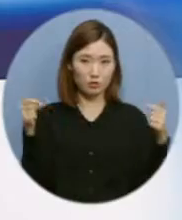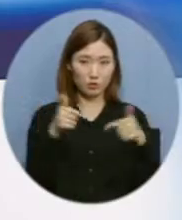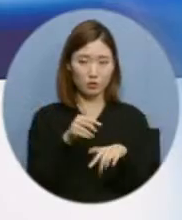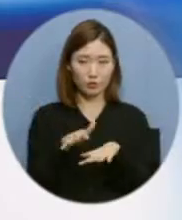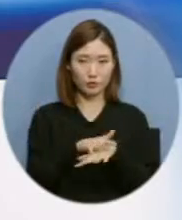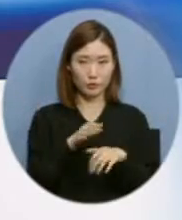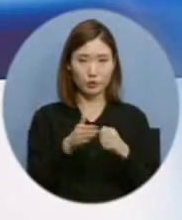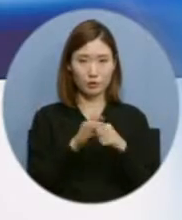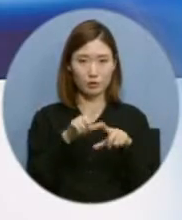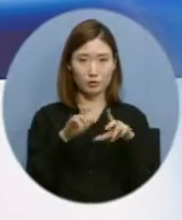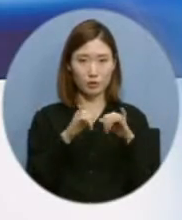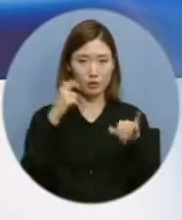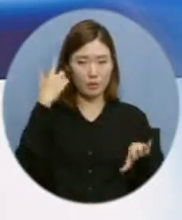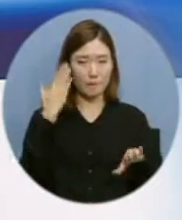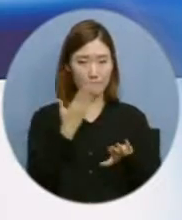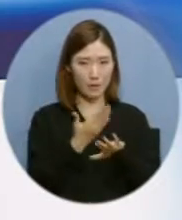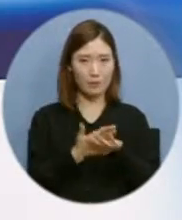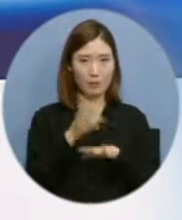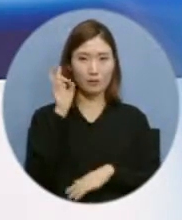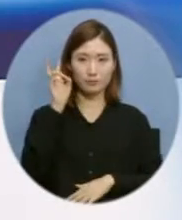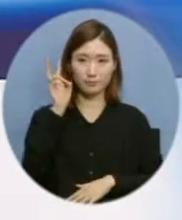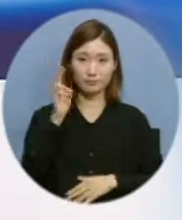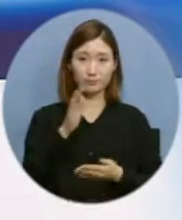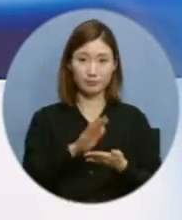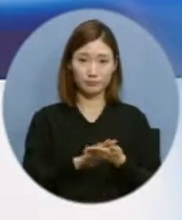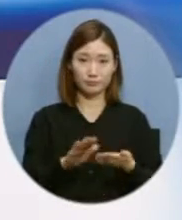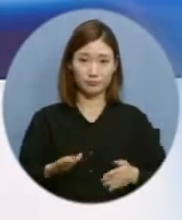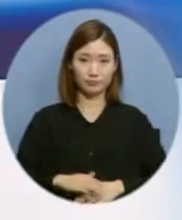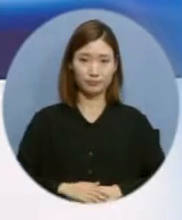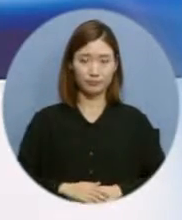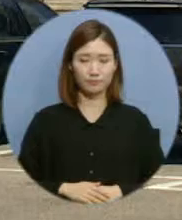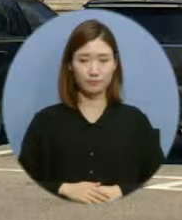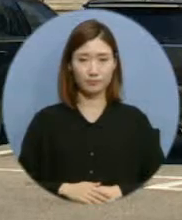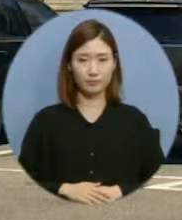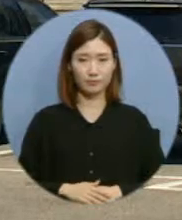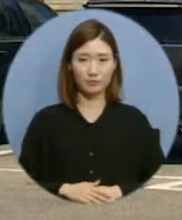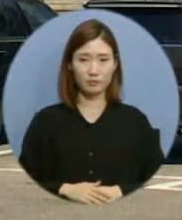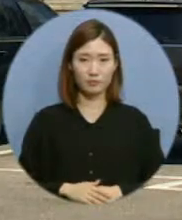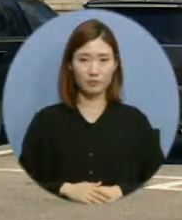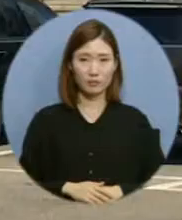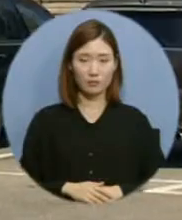규모 때문에 주민들의 반발이 예상됩니다. 조성엽 기자입니다.